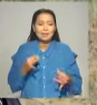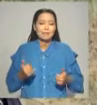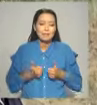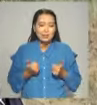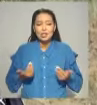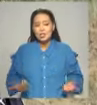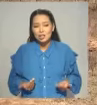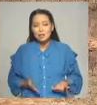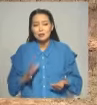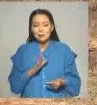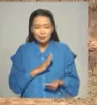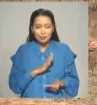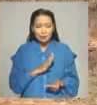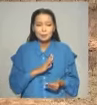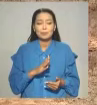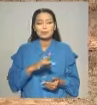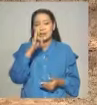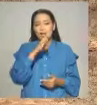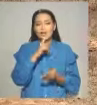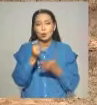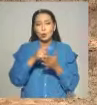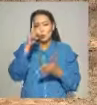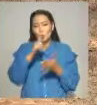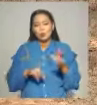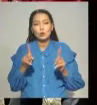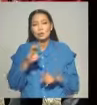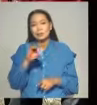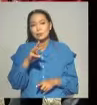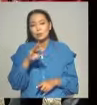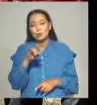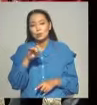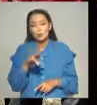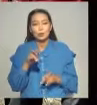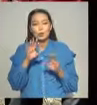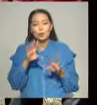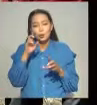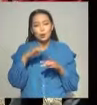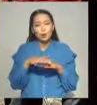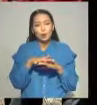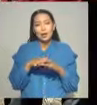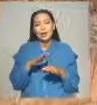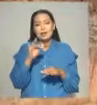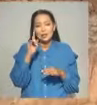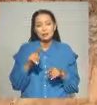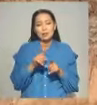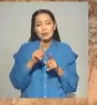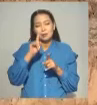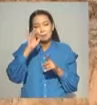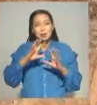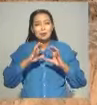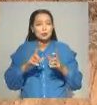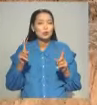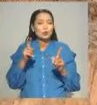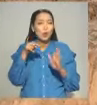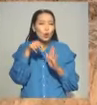выживать, заниматься рыбалкой. Казахстанский художник уверен, после симпозиума не только со страниц учебников и монографий мир узнает, насколько